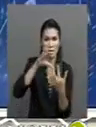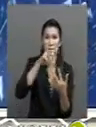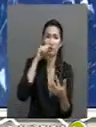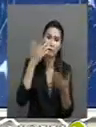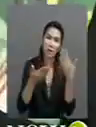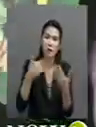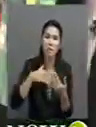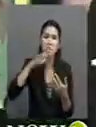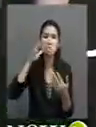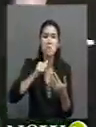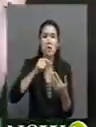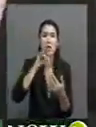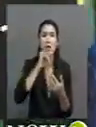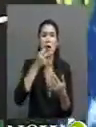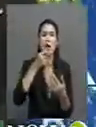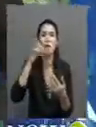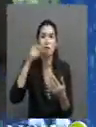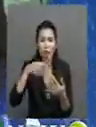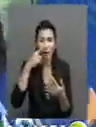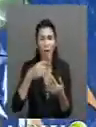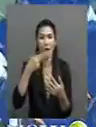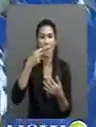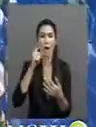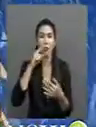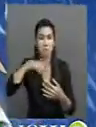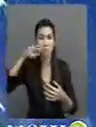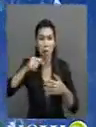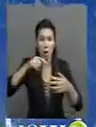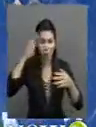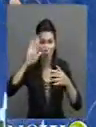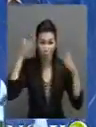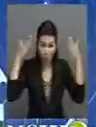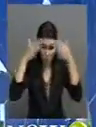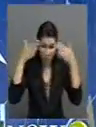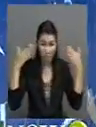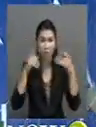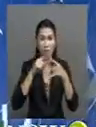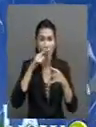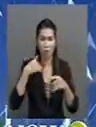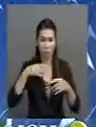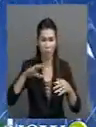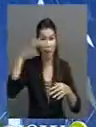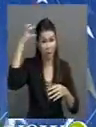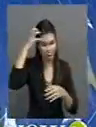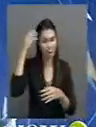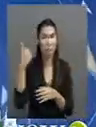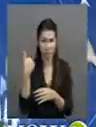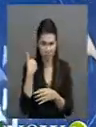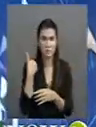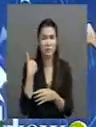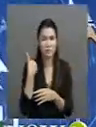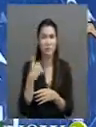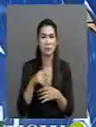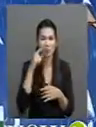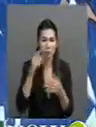จะเป็นเมืองไห่ฟองนะครับรวมถึงกรุงฮานอยเมืองหลวงของเวียดนามนะครับและบริเวณของหลวงพระบางประเทศลาวนะครับแขวงหัว